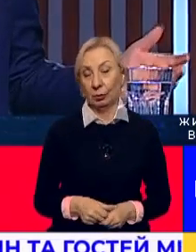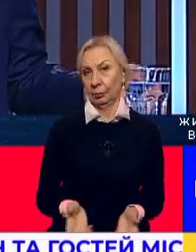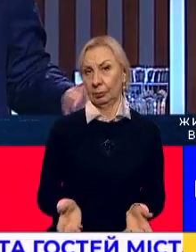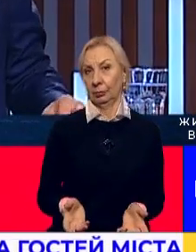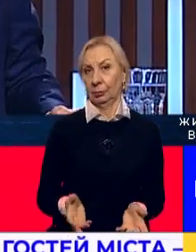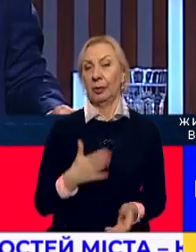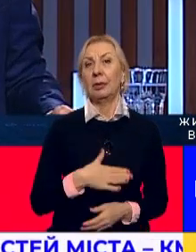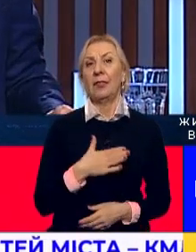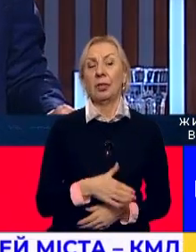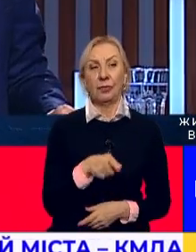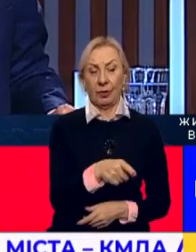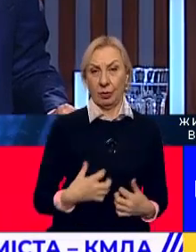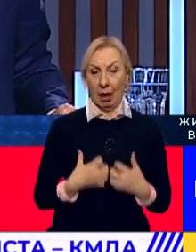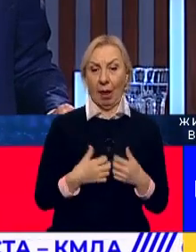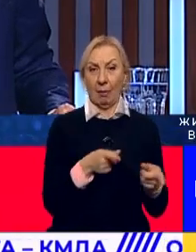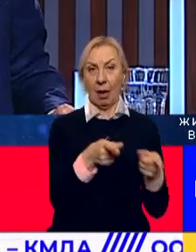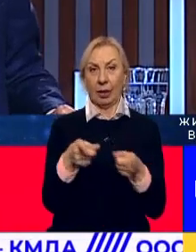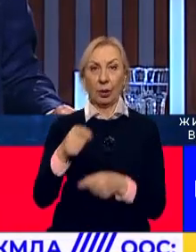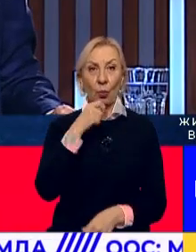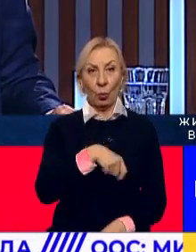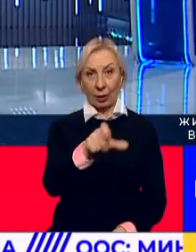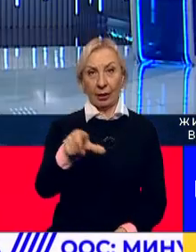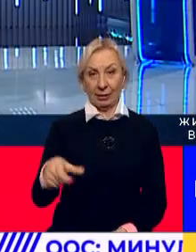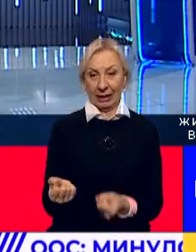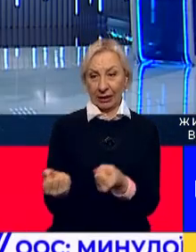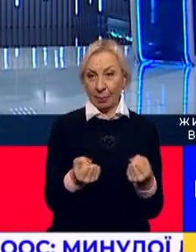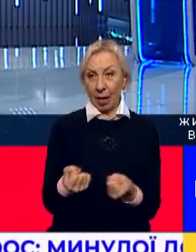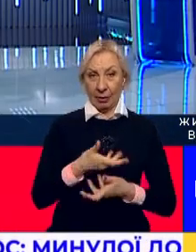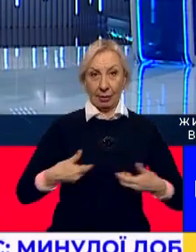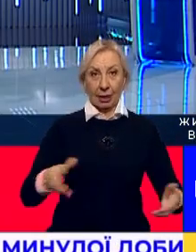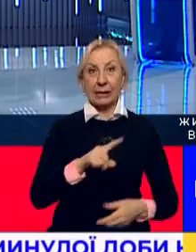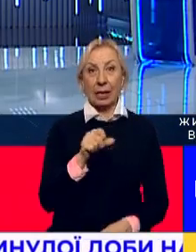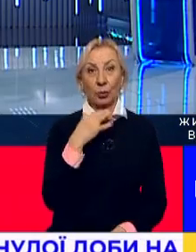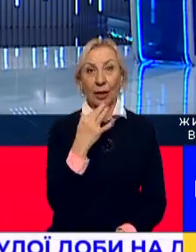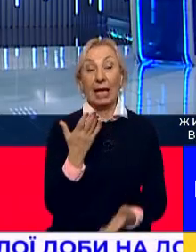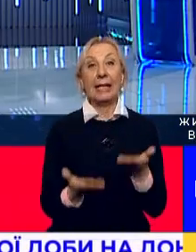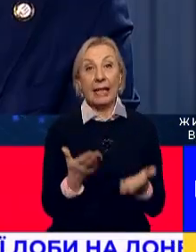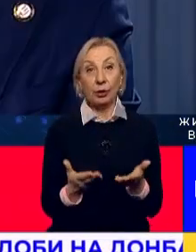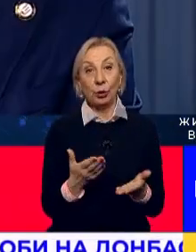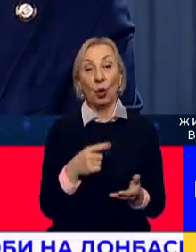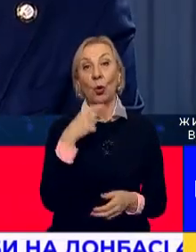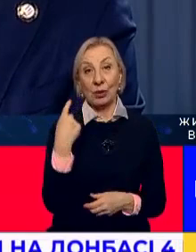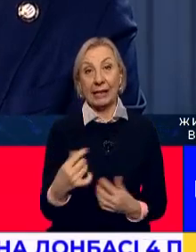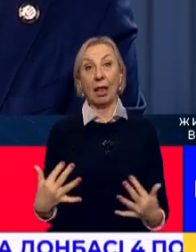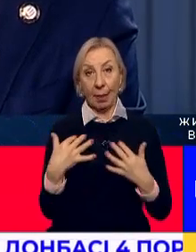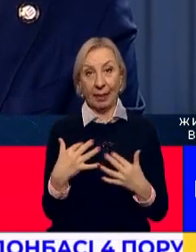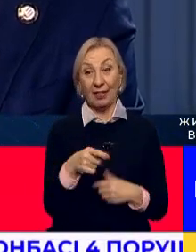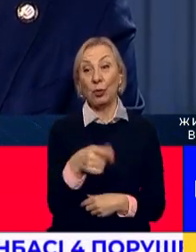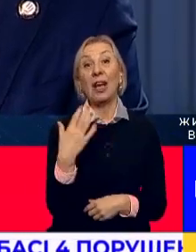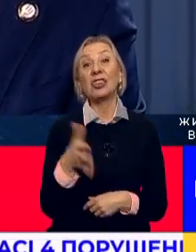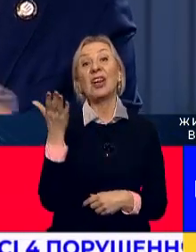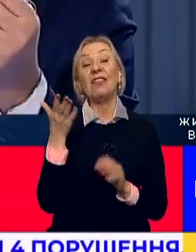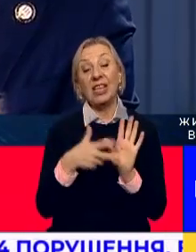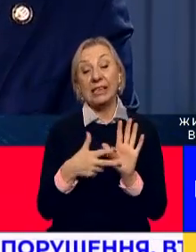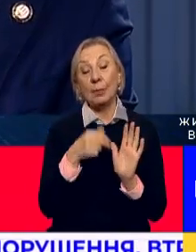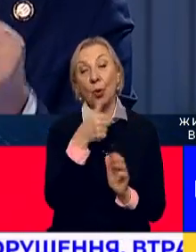ви українців кошмарите? Для чого ви українців тримаєте за дураків? Якщо Росія нападе, а вона давно напала, вона 8 років назад напала,